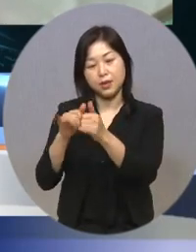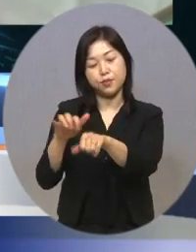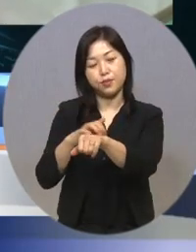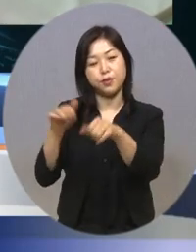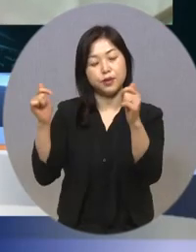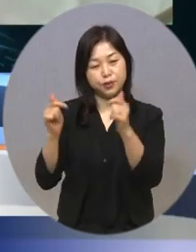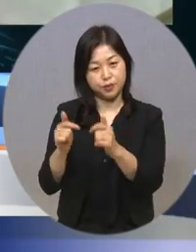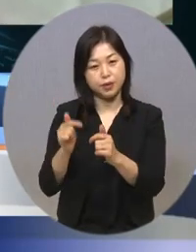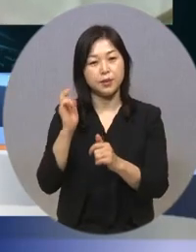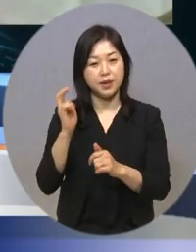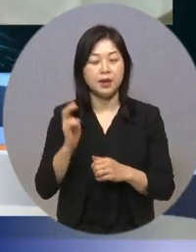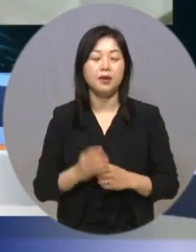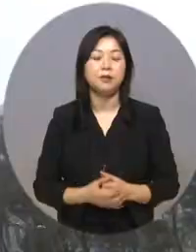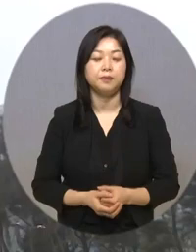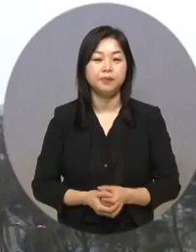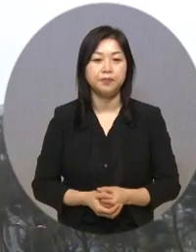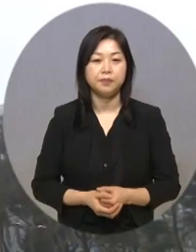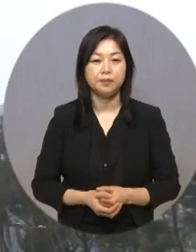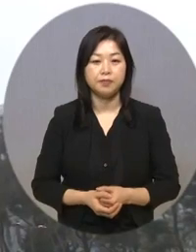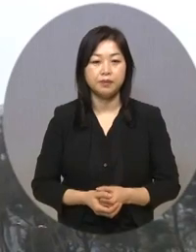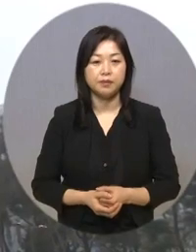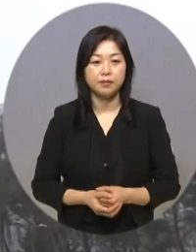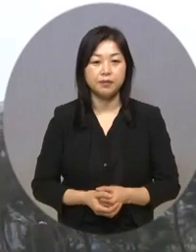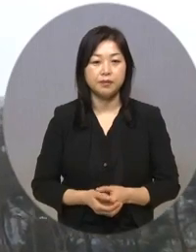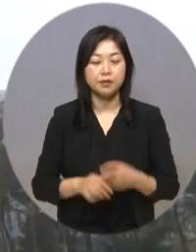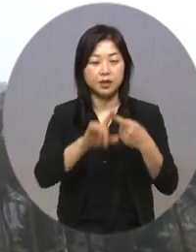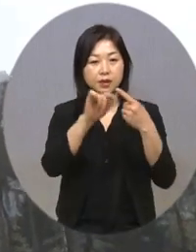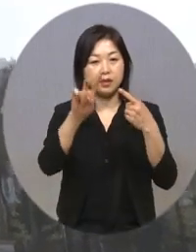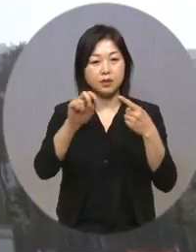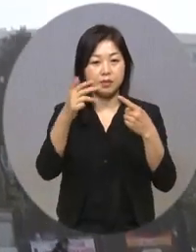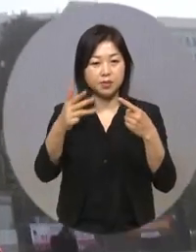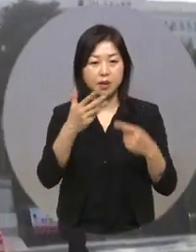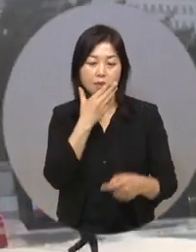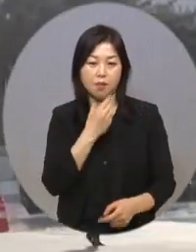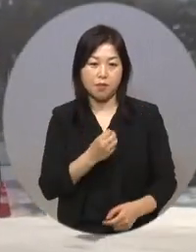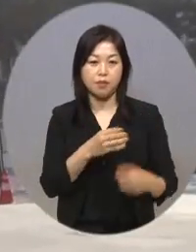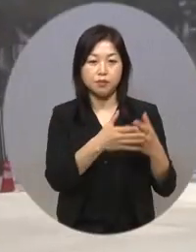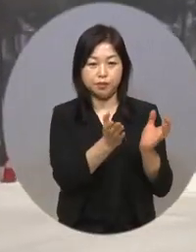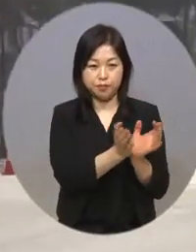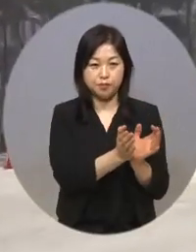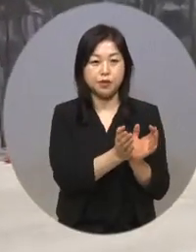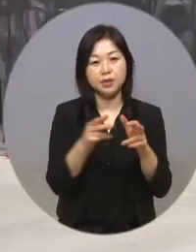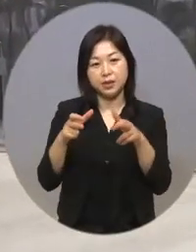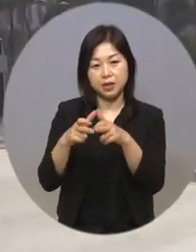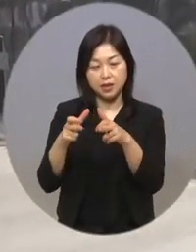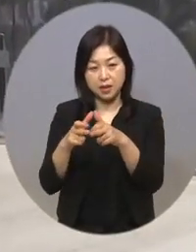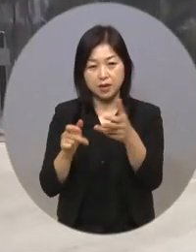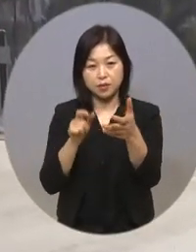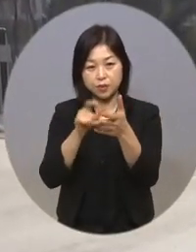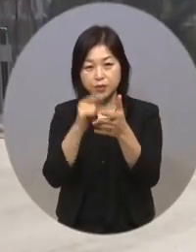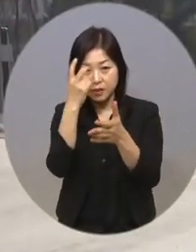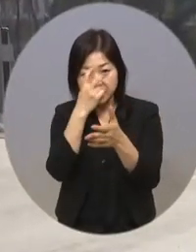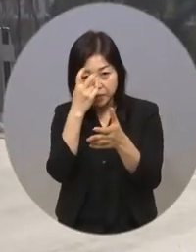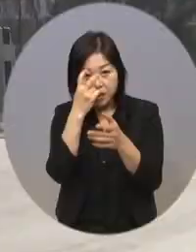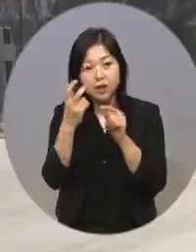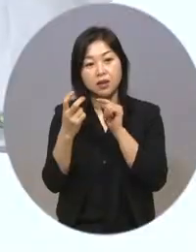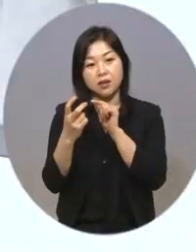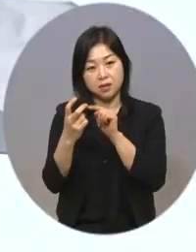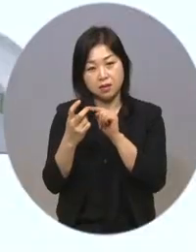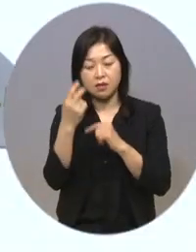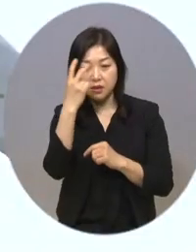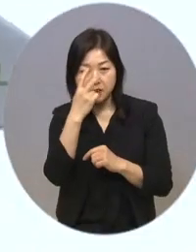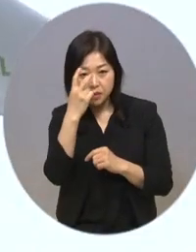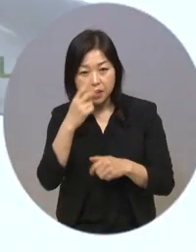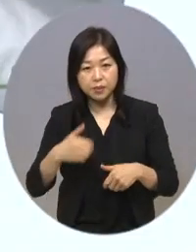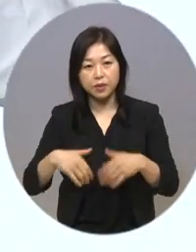줄어들 전망입니다. 지난 1월 28일 보건복지부는 장애 등록 심사와 관련해 심사